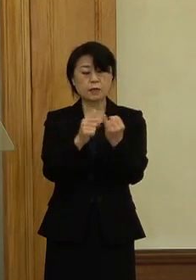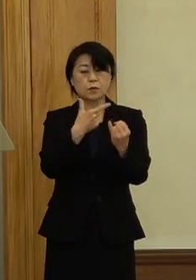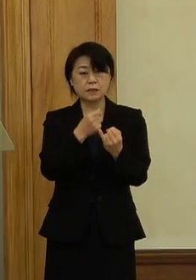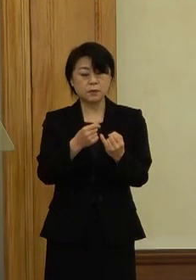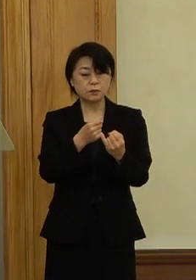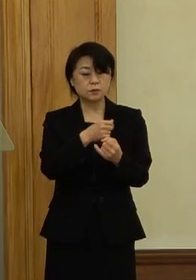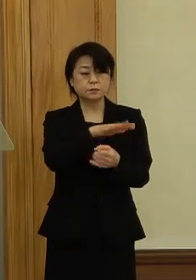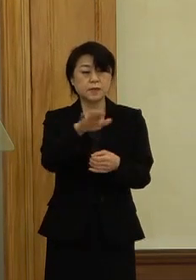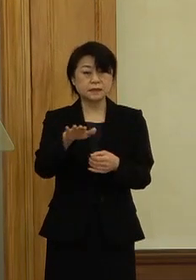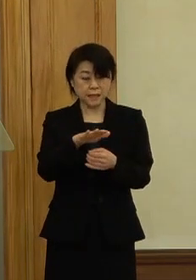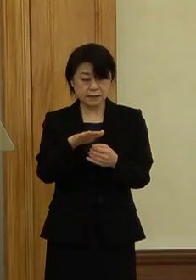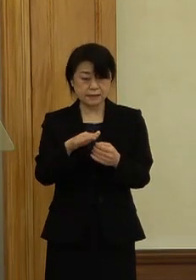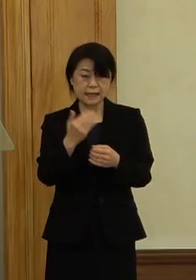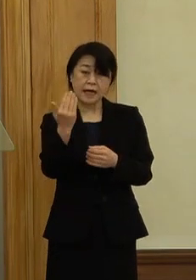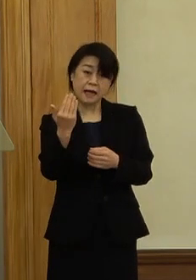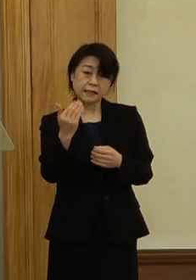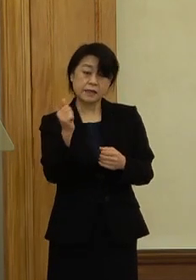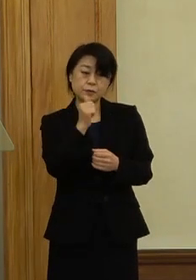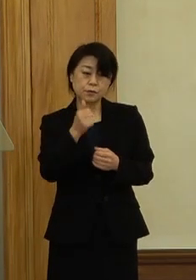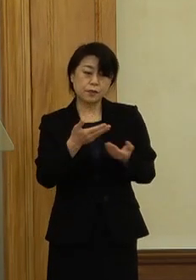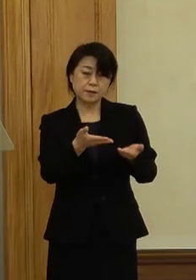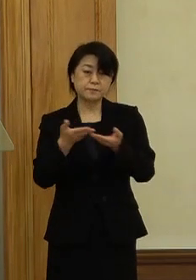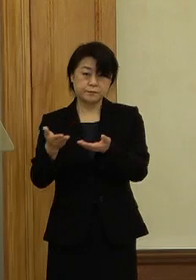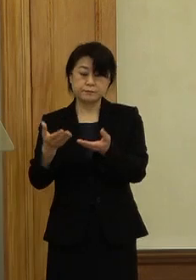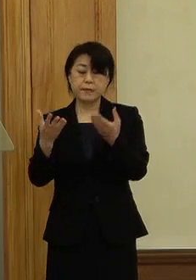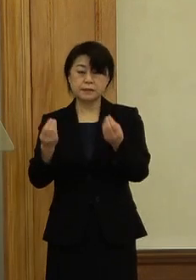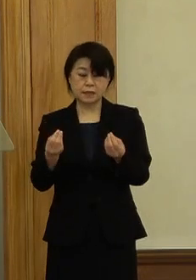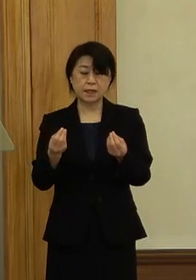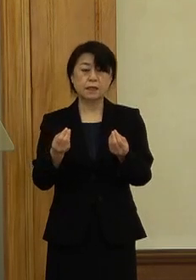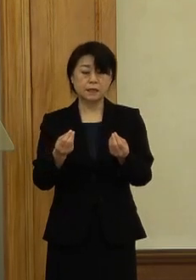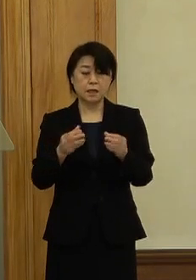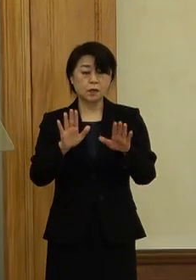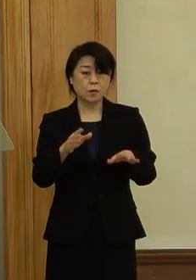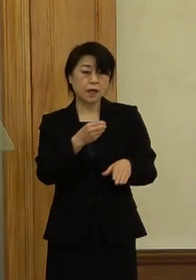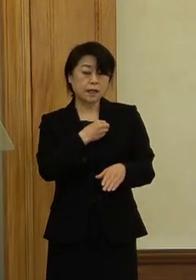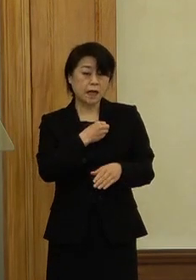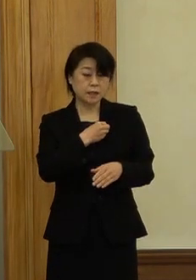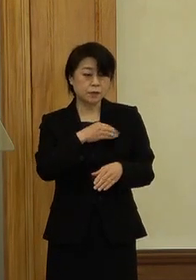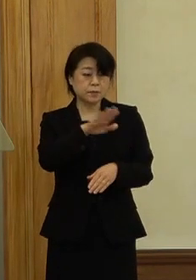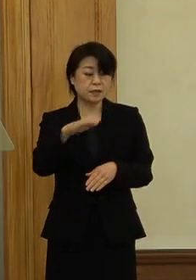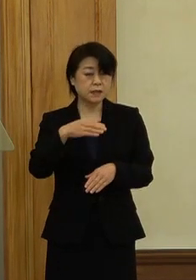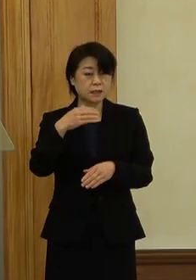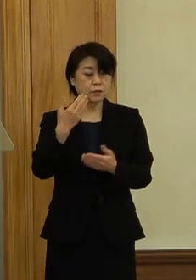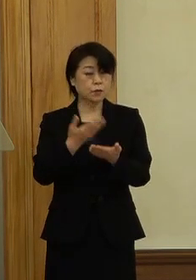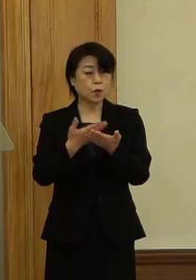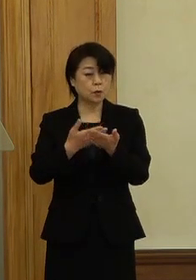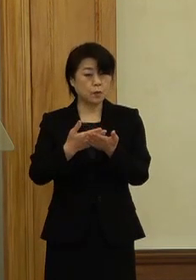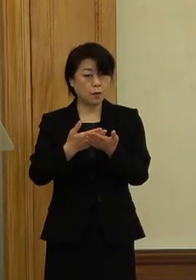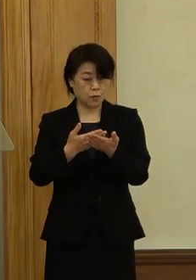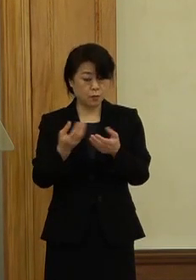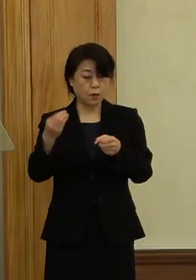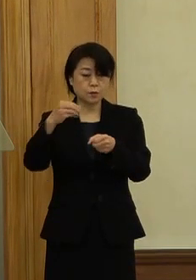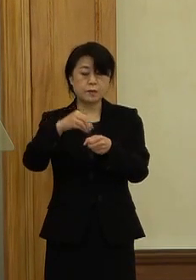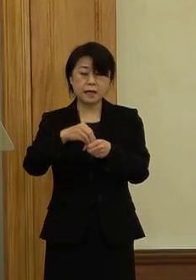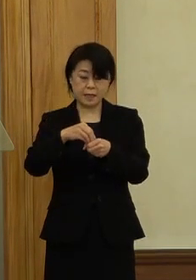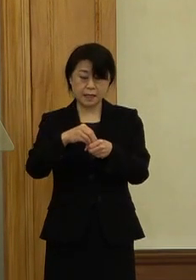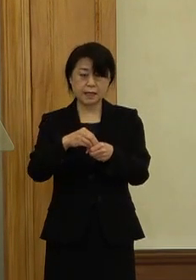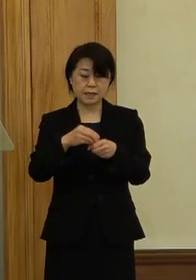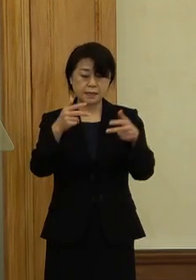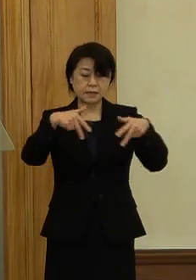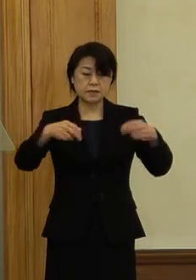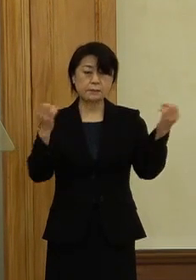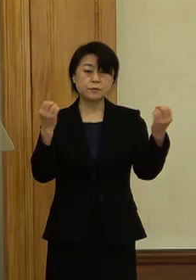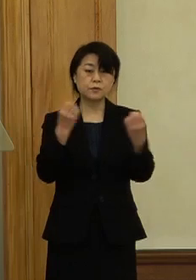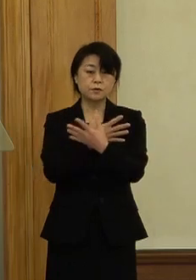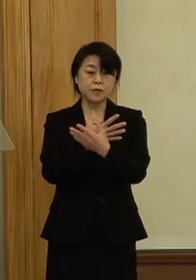方々にお相手を紹介してきましたが、今回会員の皆様のご要望も踏まえシステムをリニューアルいたしました